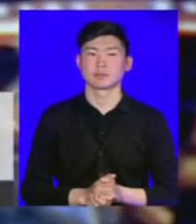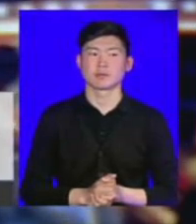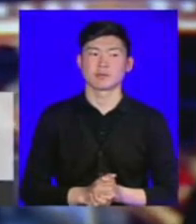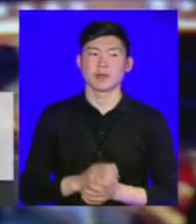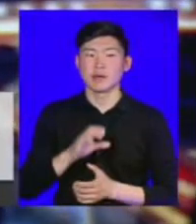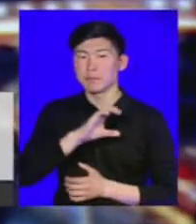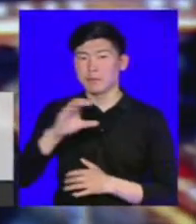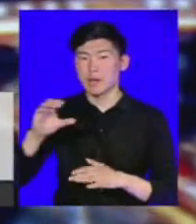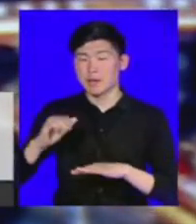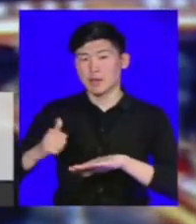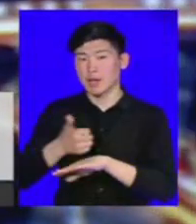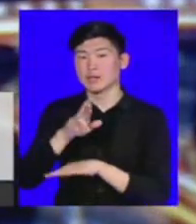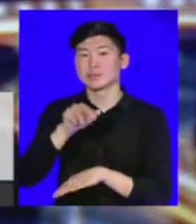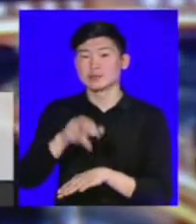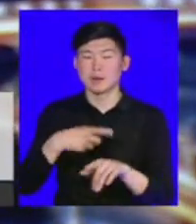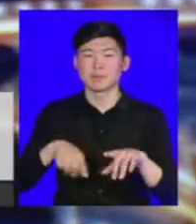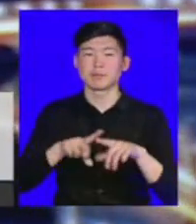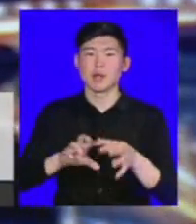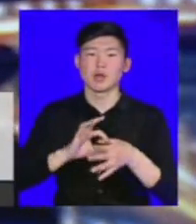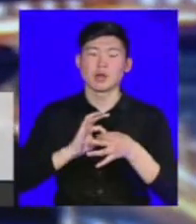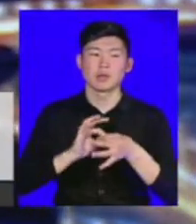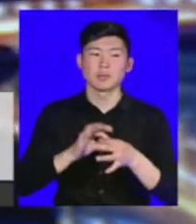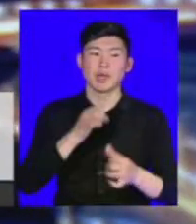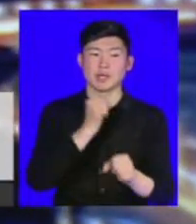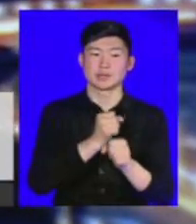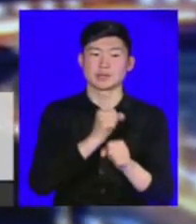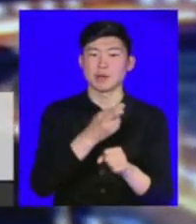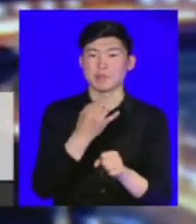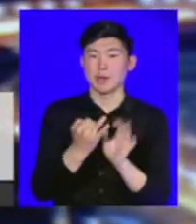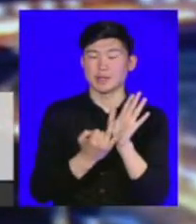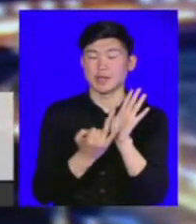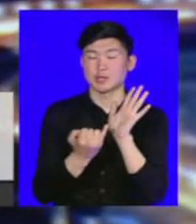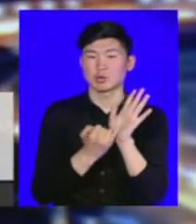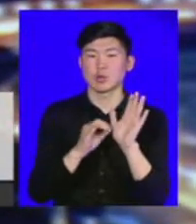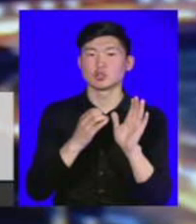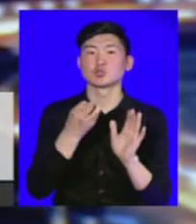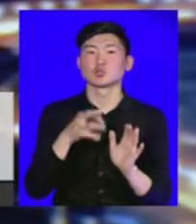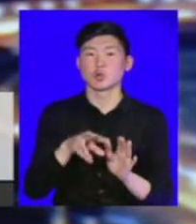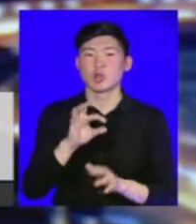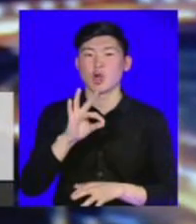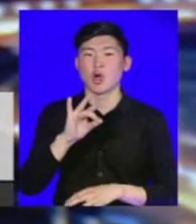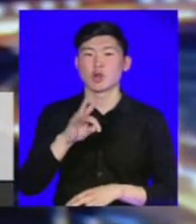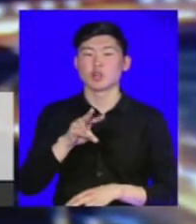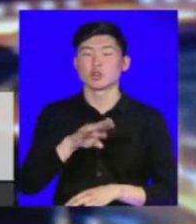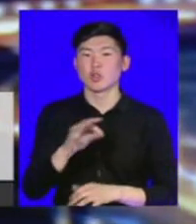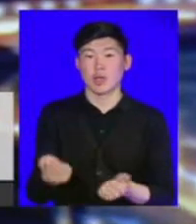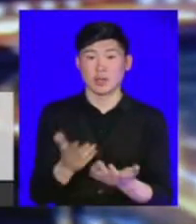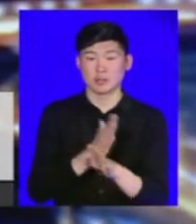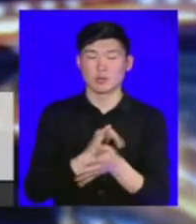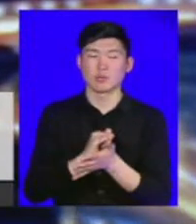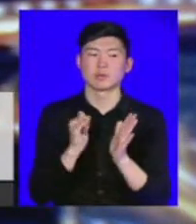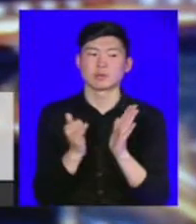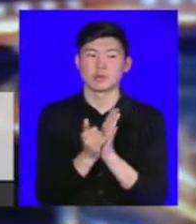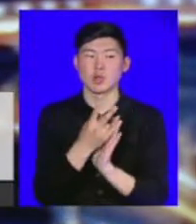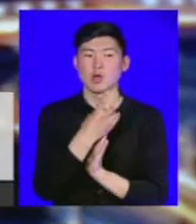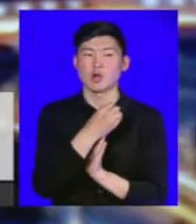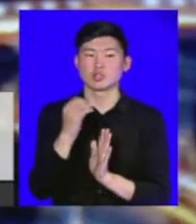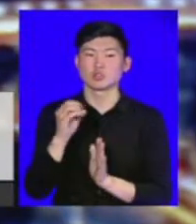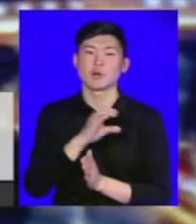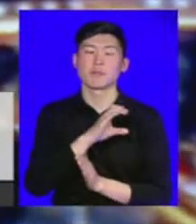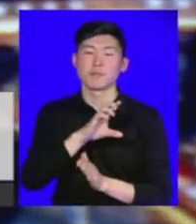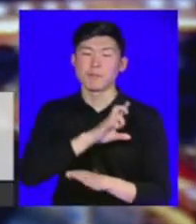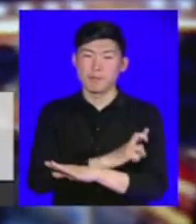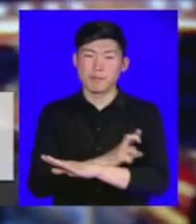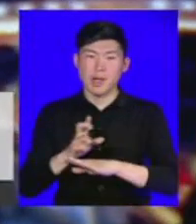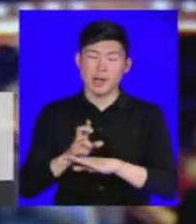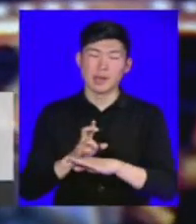Байгууллагын аялал жуулчлалын яам болоод харьяа 10 газарт ажлын байрны 76 сул оронтой гарчээ. Үүнээс гадна 200 орчим байгаль